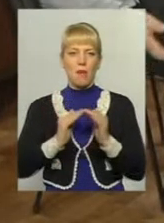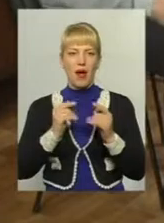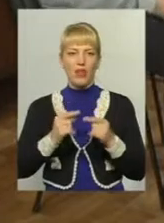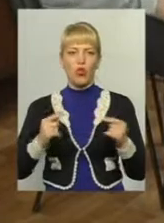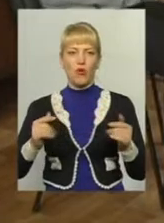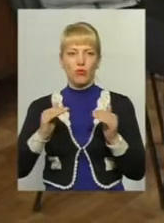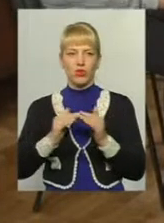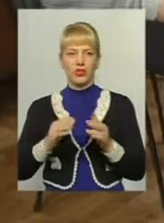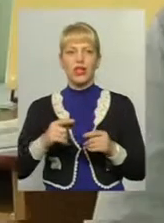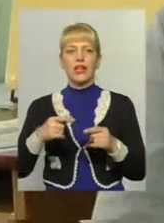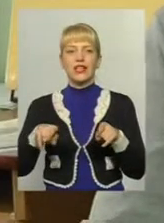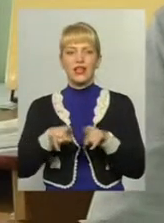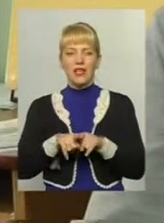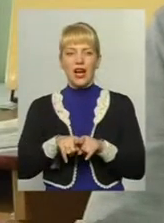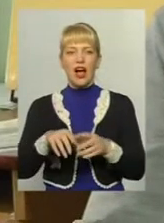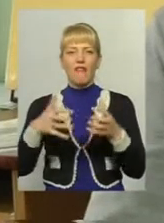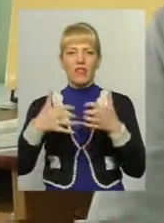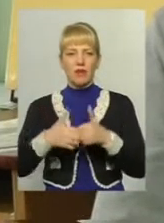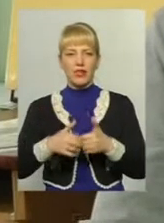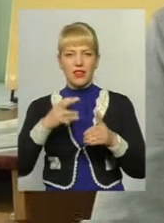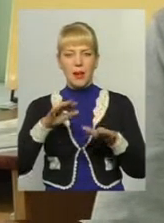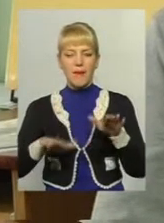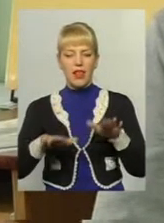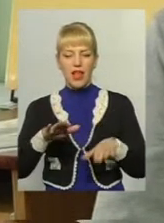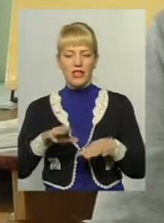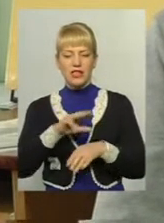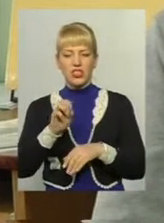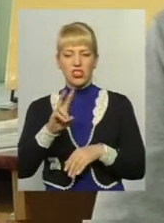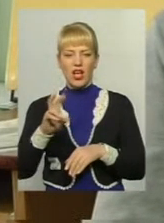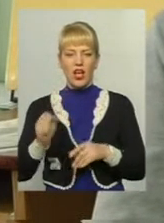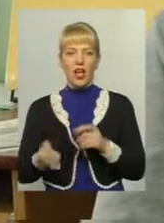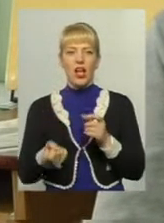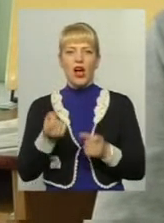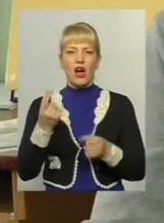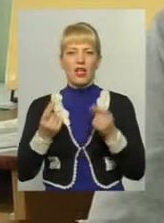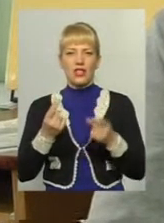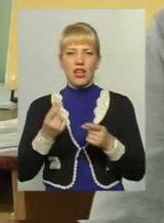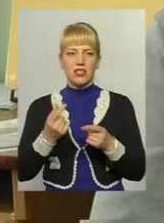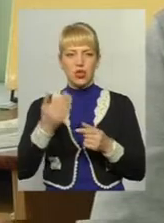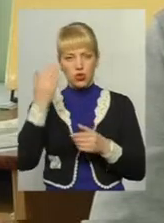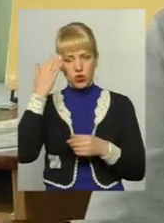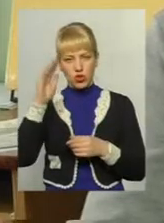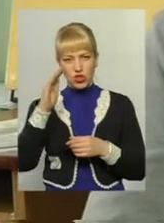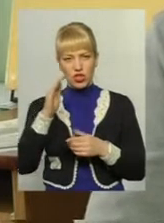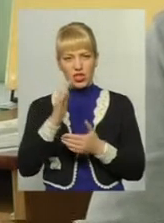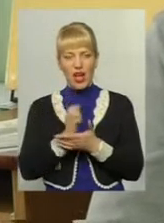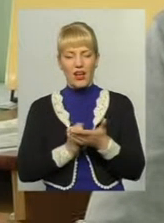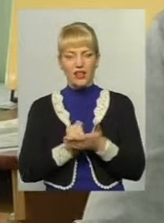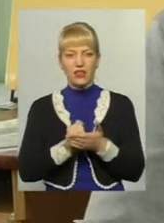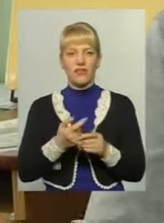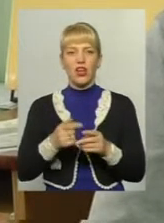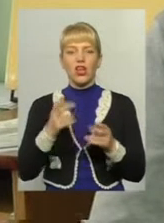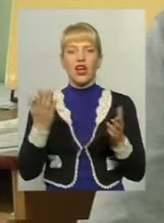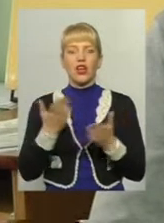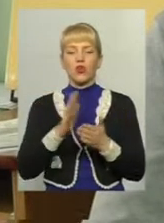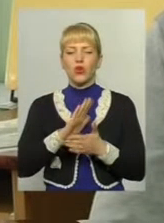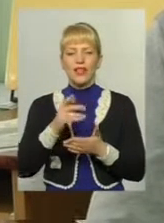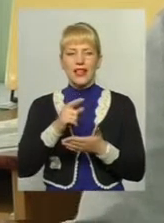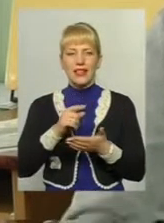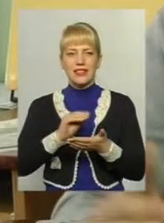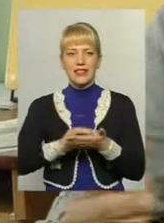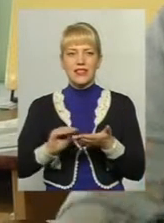образом, автоматично на балансі ЖЕКа оказались чужі активи. Понимаете ситуацию? Чужие активы, которые не списывались,